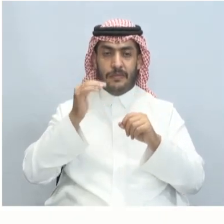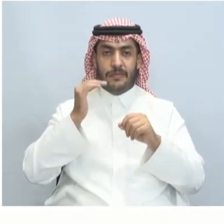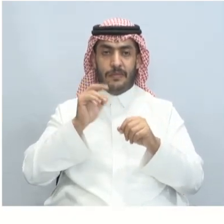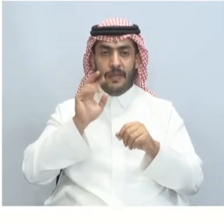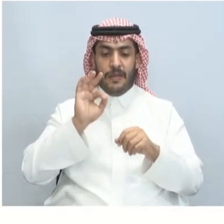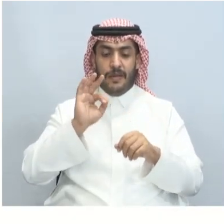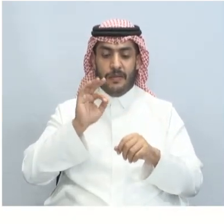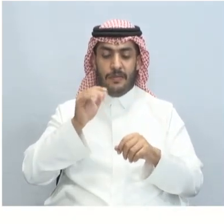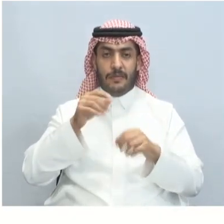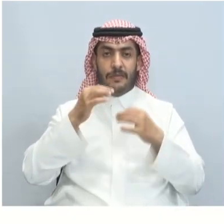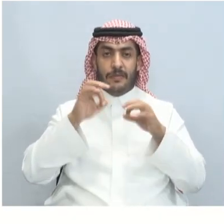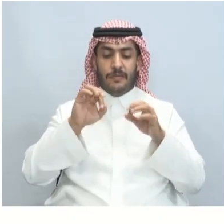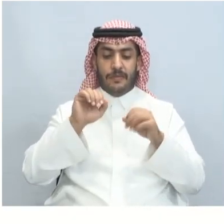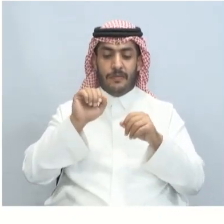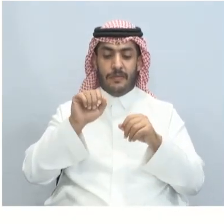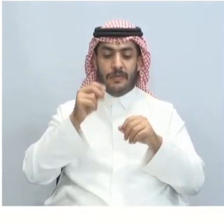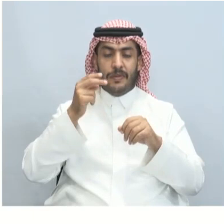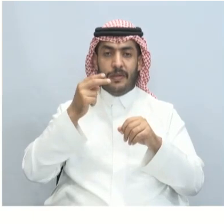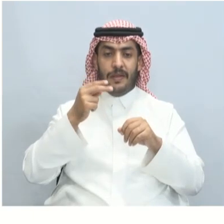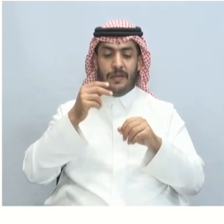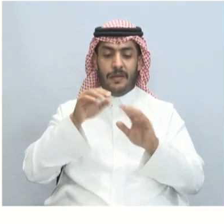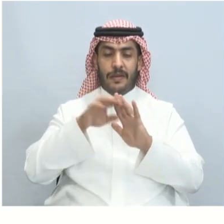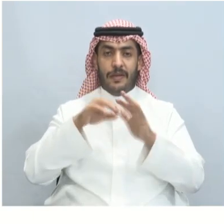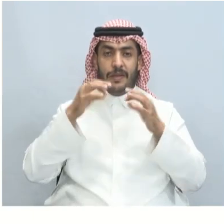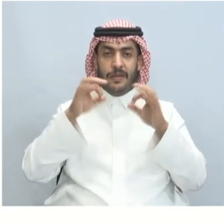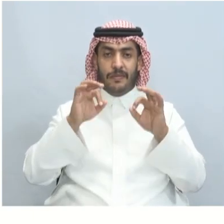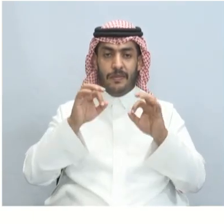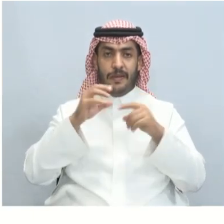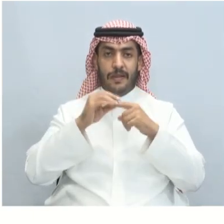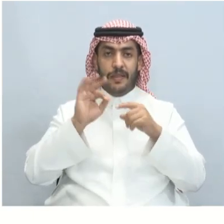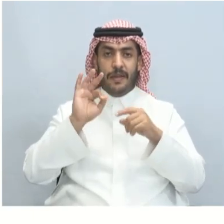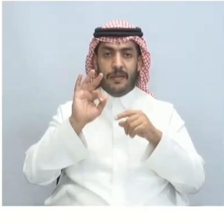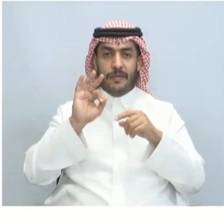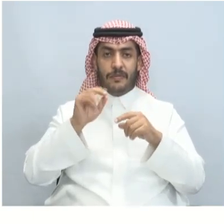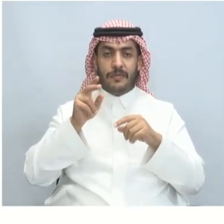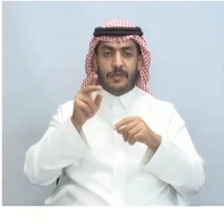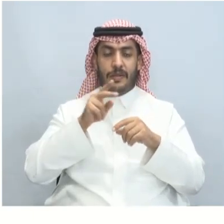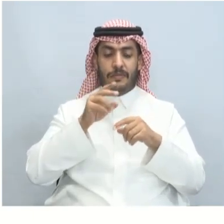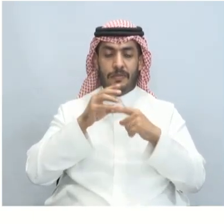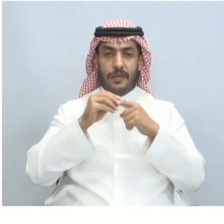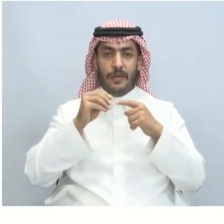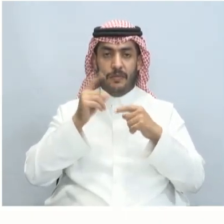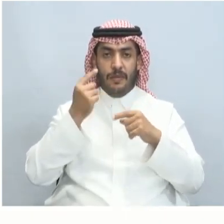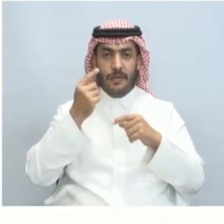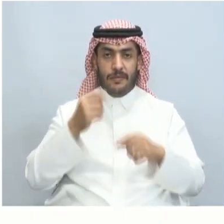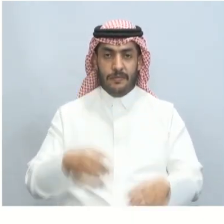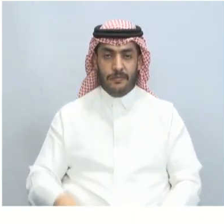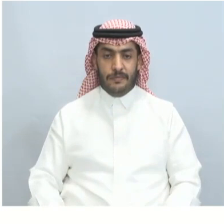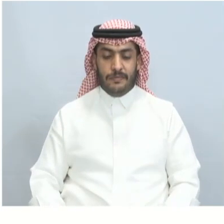ثلا اذا الاحداثي الصادي للنقطه عين شرطه هو 2 ناقص 3 ويساوي سالب